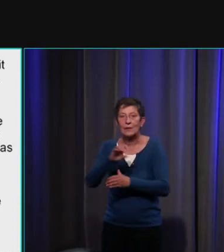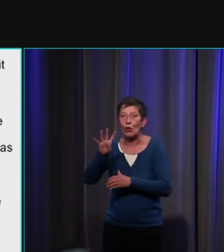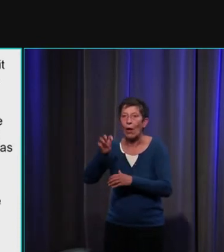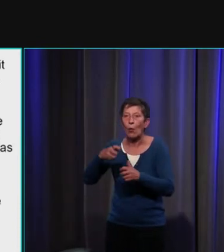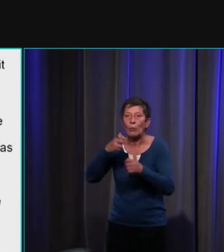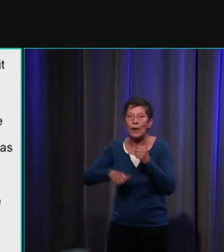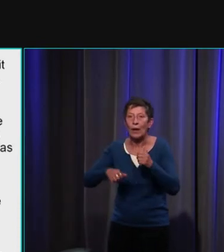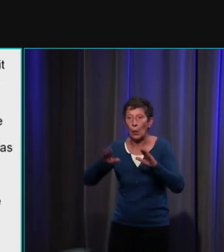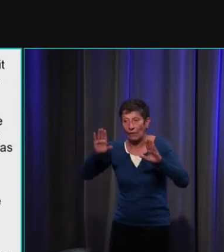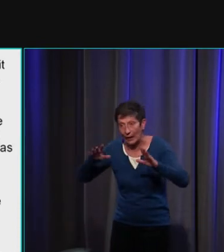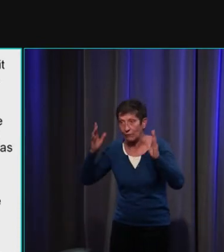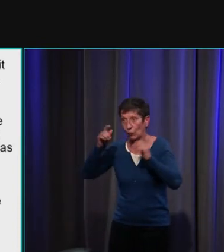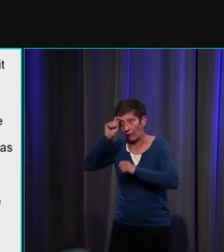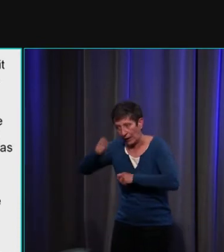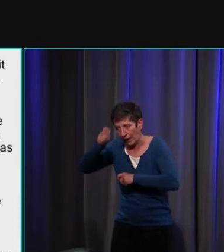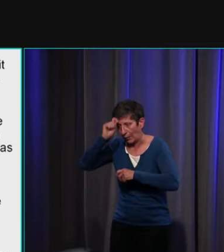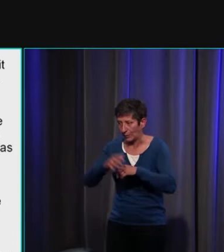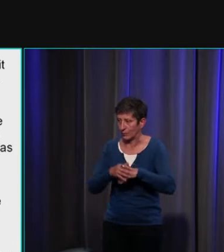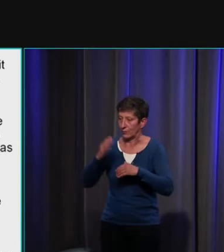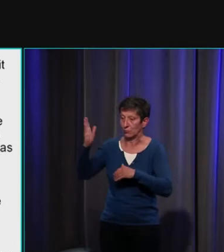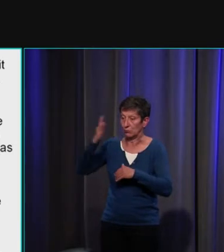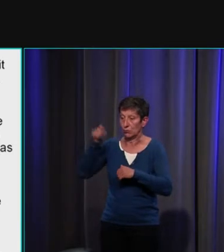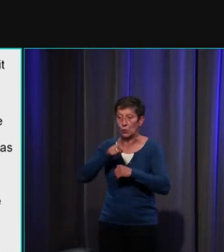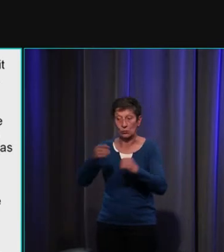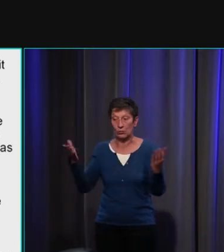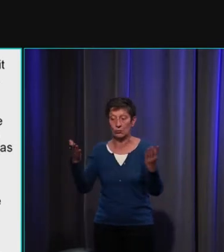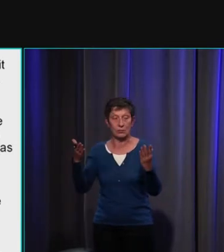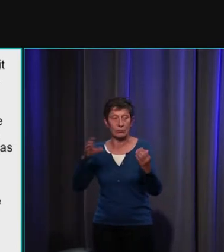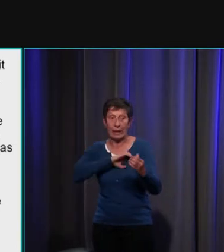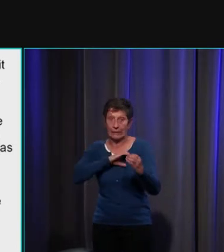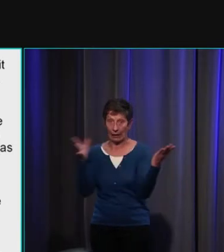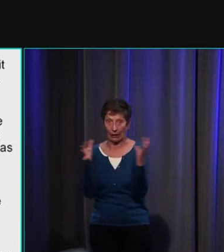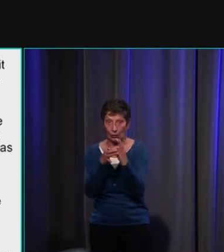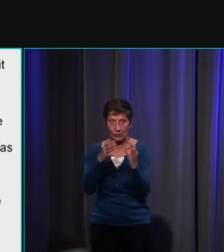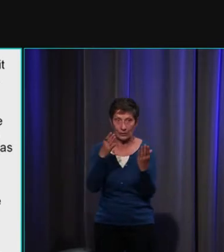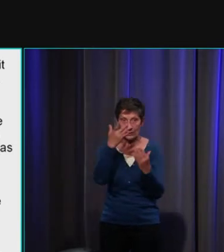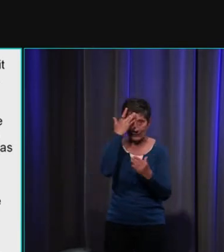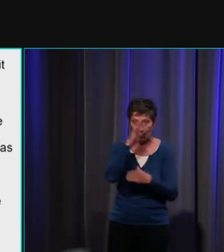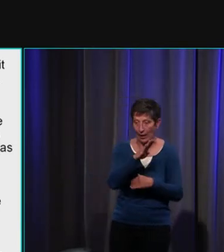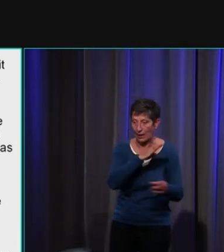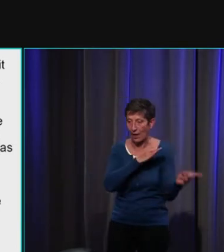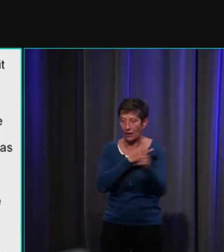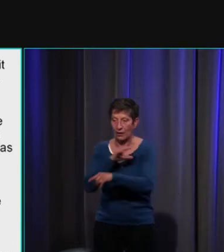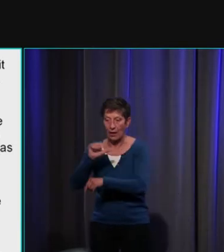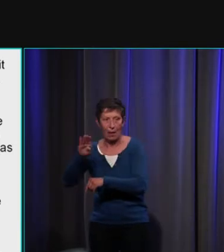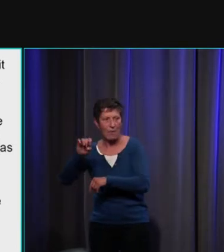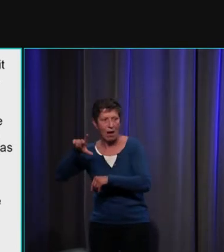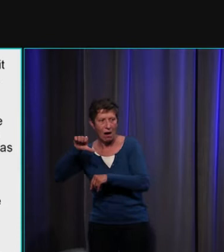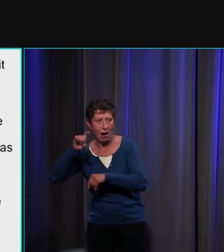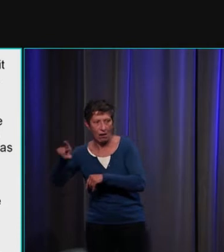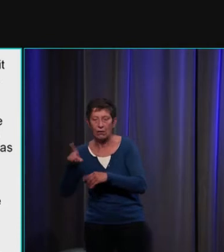c'est un grand coup c'est lui qui a réconcilié saint bernard où qui a essayé parce que bernard voulait pas et abélard or qu'est-ce qu'a belardi